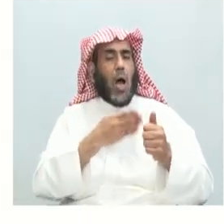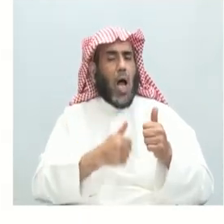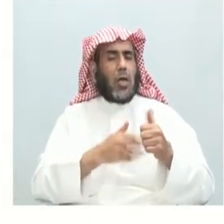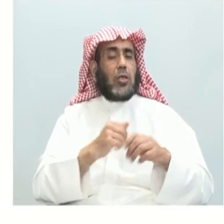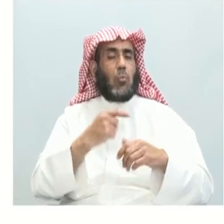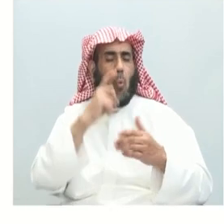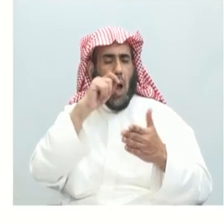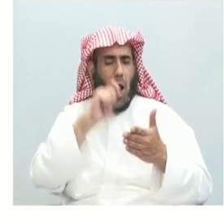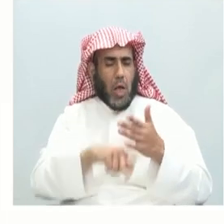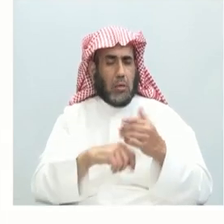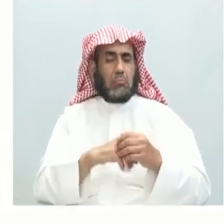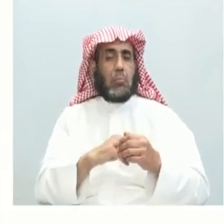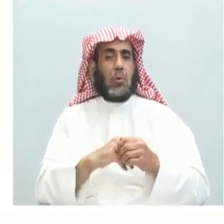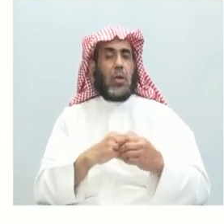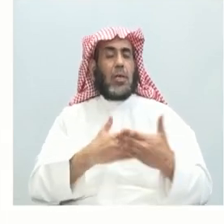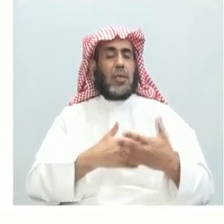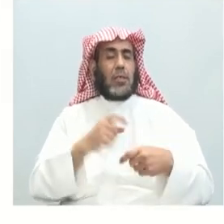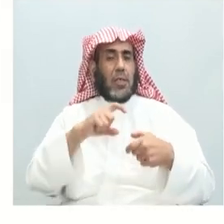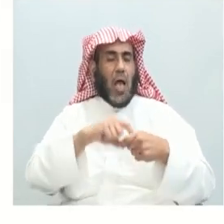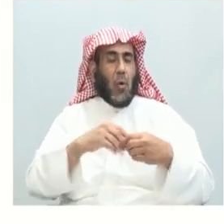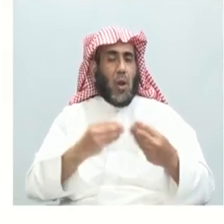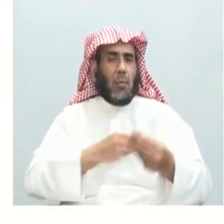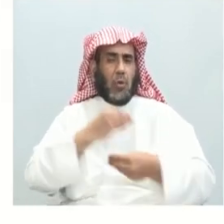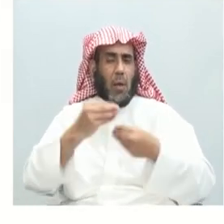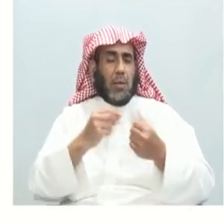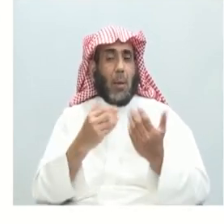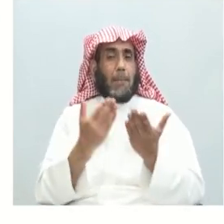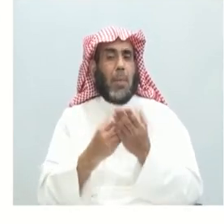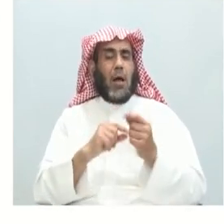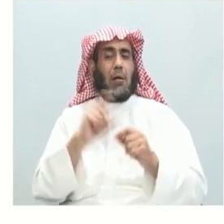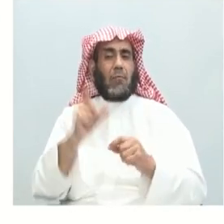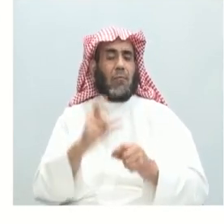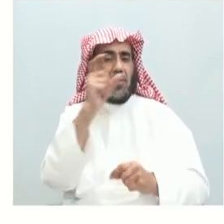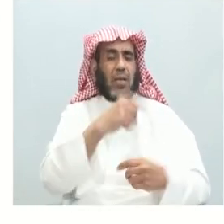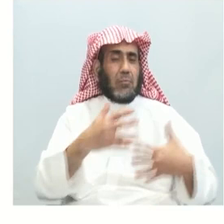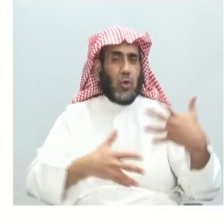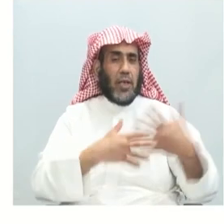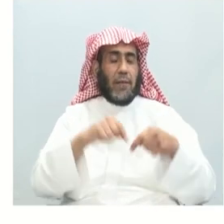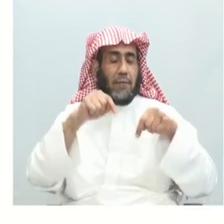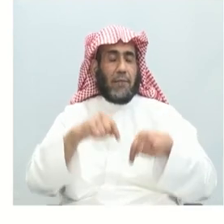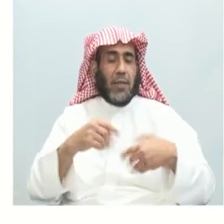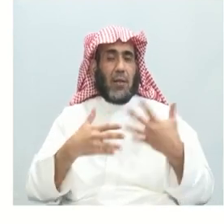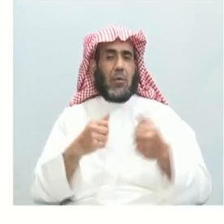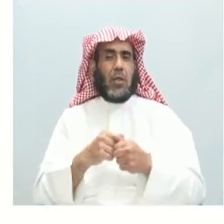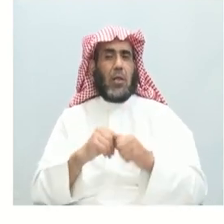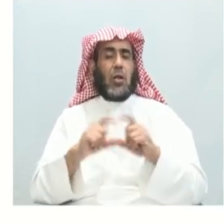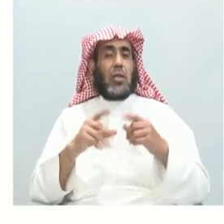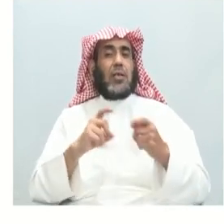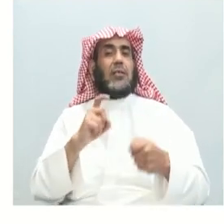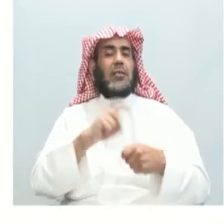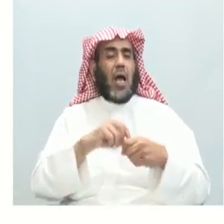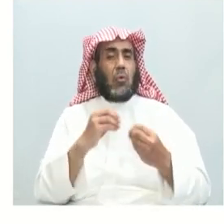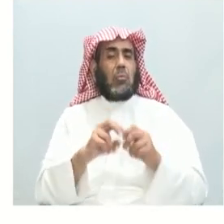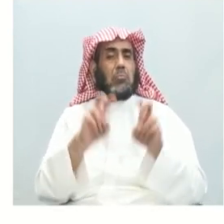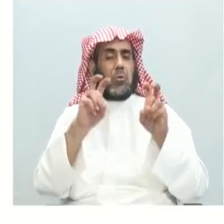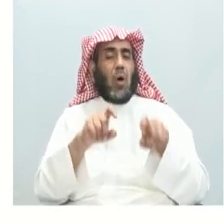وقراراته التعاون المتبادل مع افرع الافراد المشاركين في اللعبه اذا ظهرت التعاون عندما